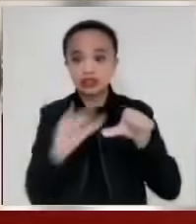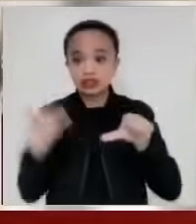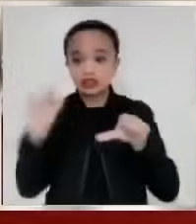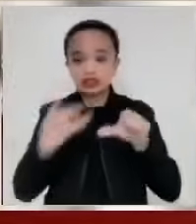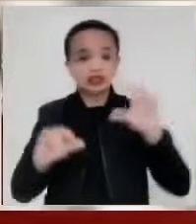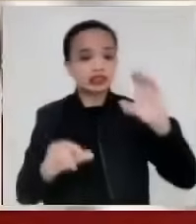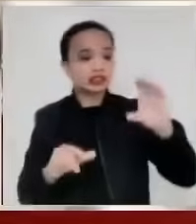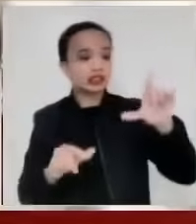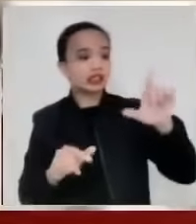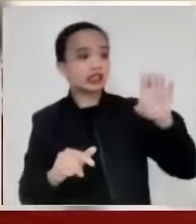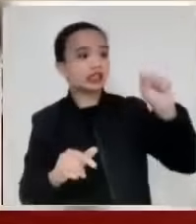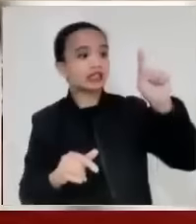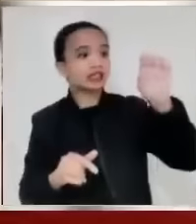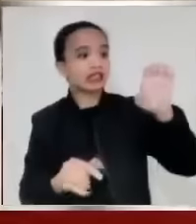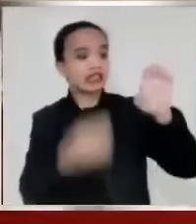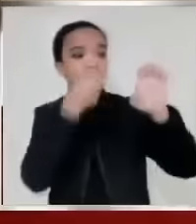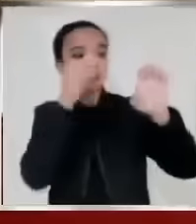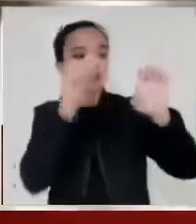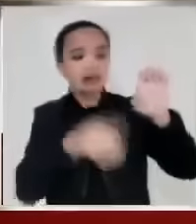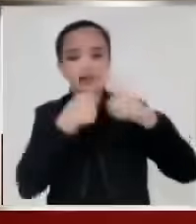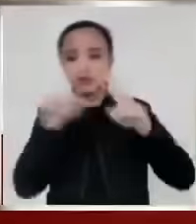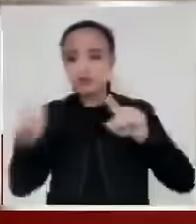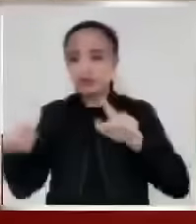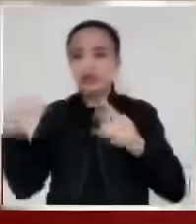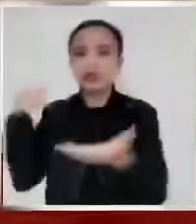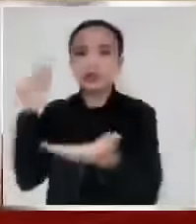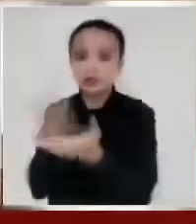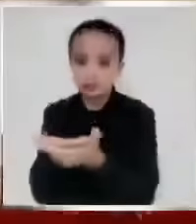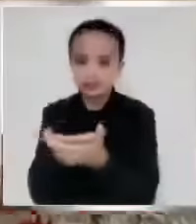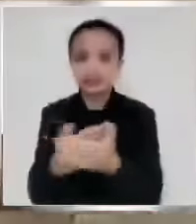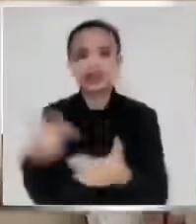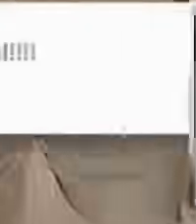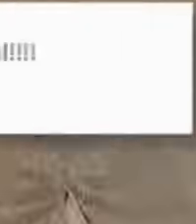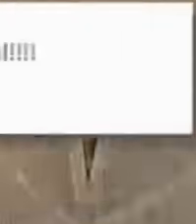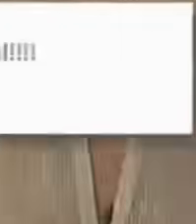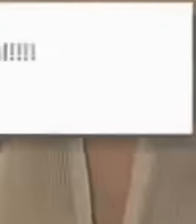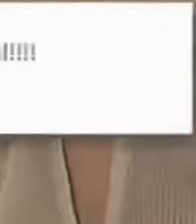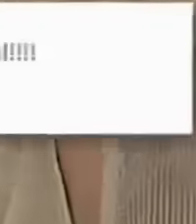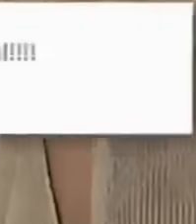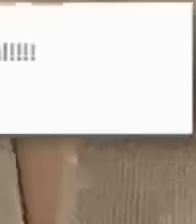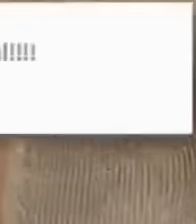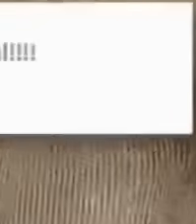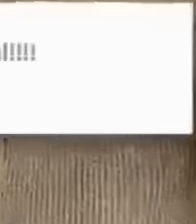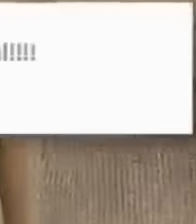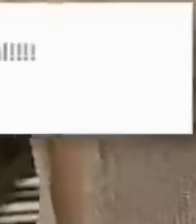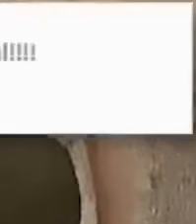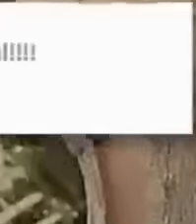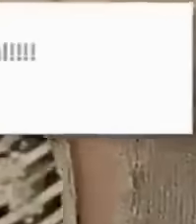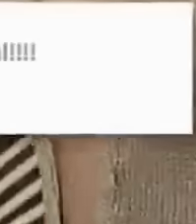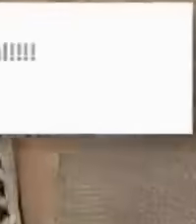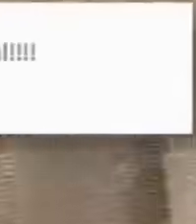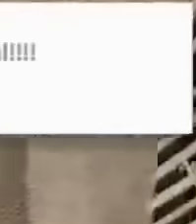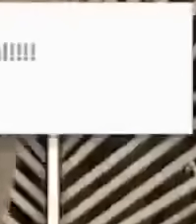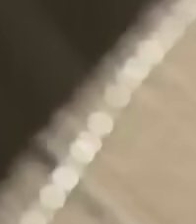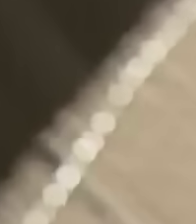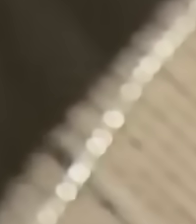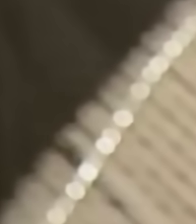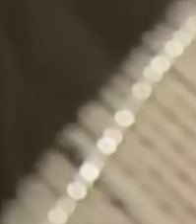in-order pero siya ang dumating. Tumawa naman sa kanyang comment si Celeste at sinabihan siyang "You look